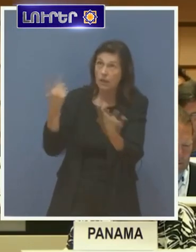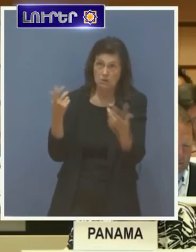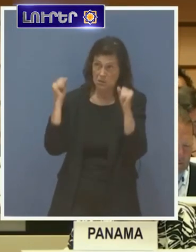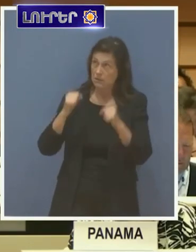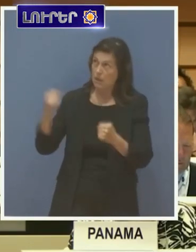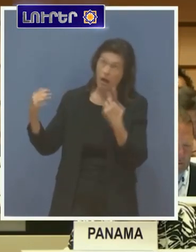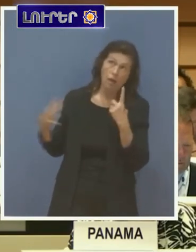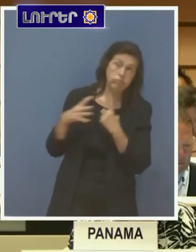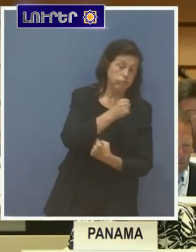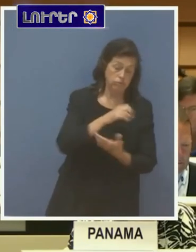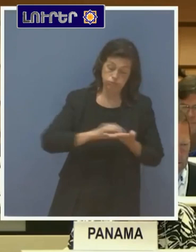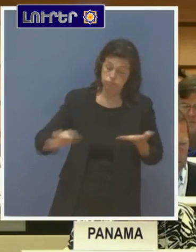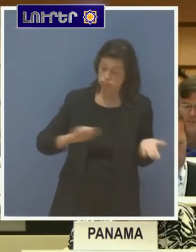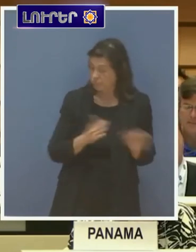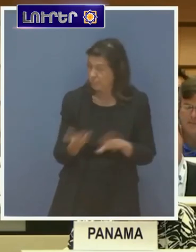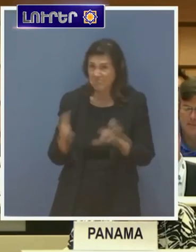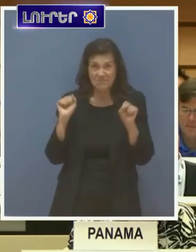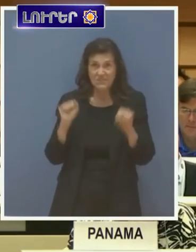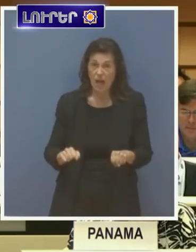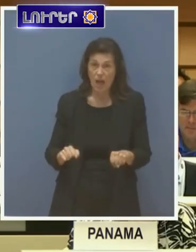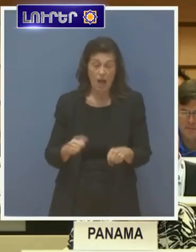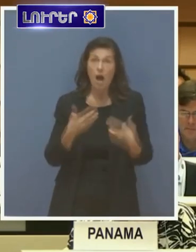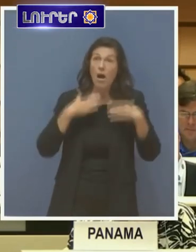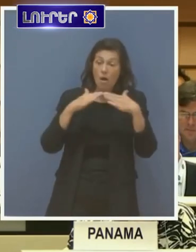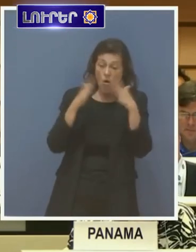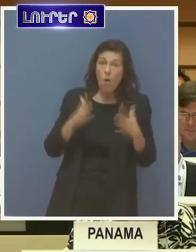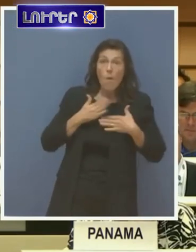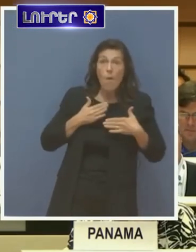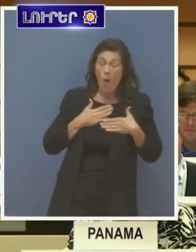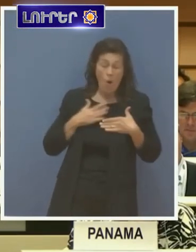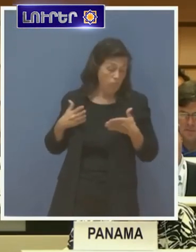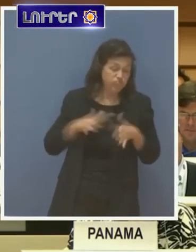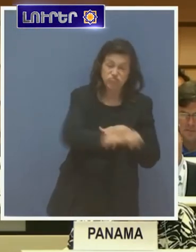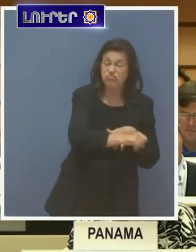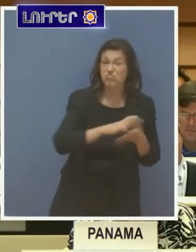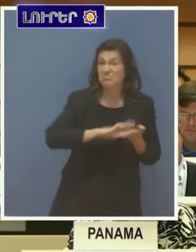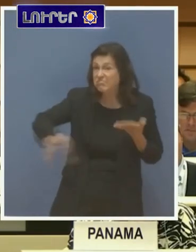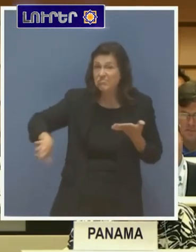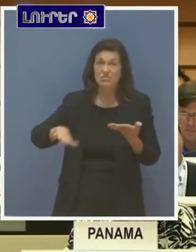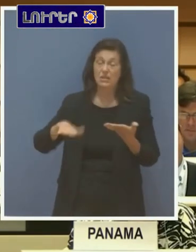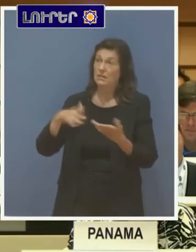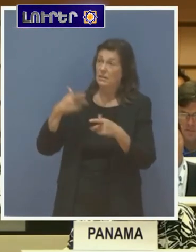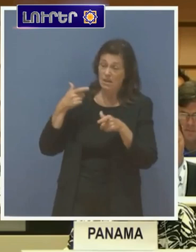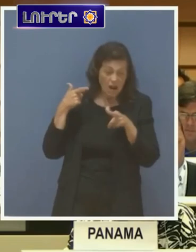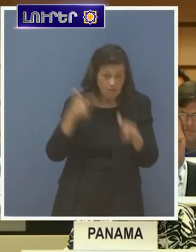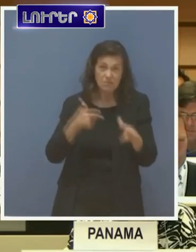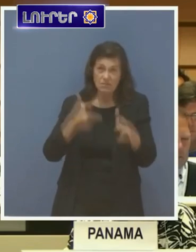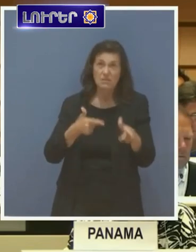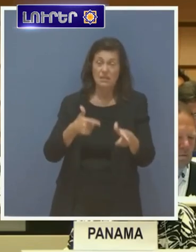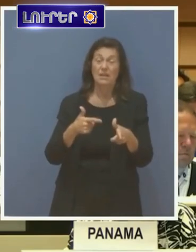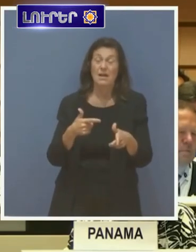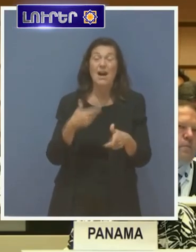կխոսենք 2020 թվականի ի վեր Արևմտյան Հայաստան պետության մաս կազմող բնիկ տարածքի օդար երկրի կողմեր ռազմականացումի կանխման